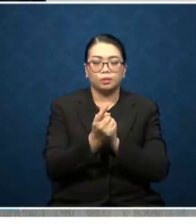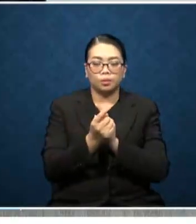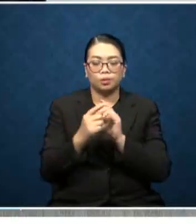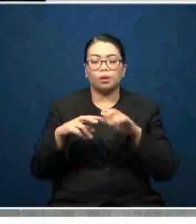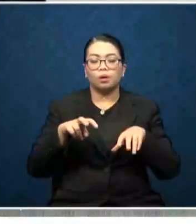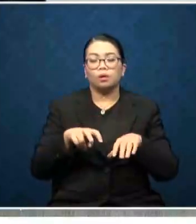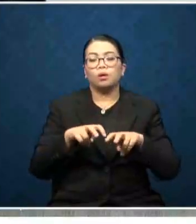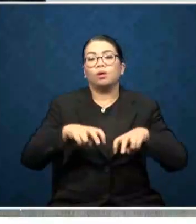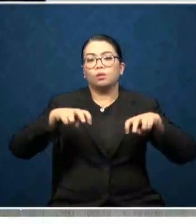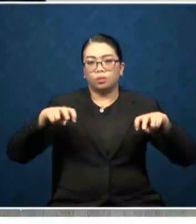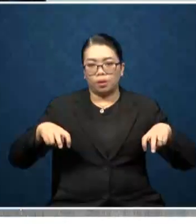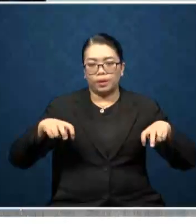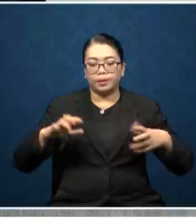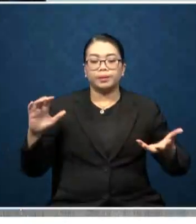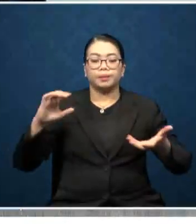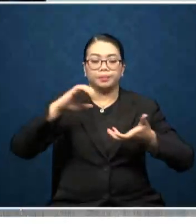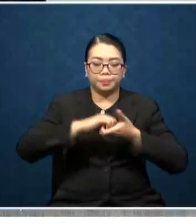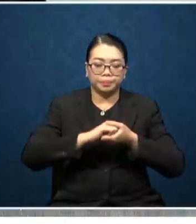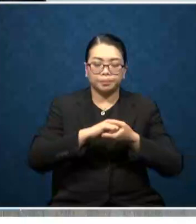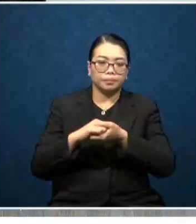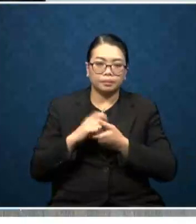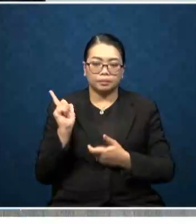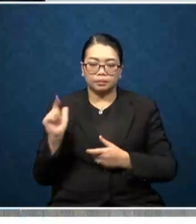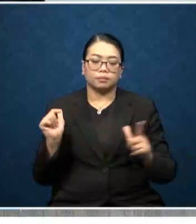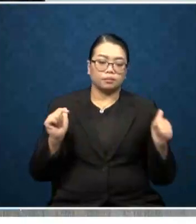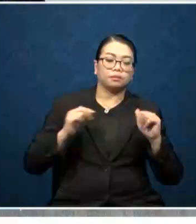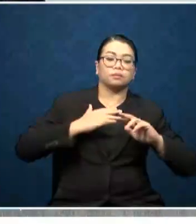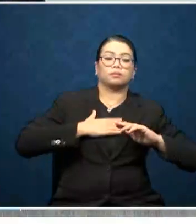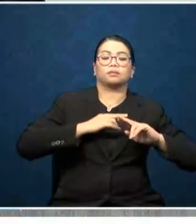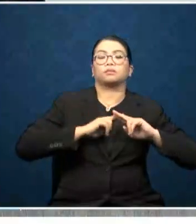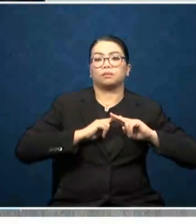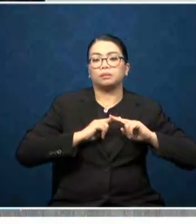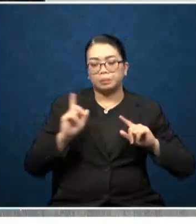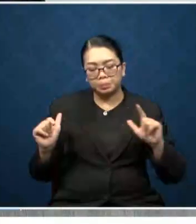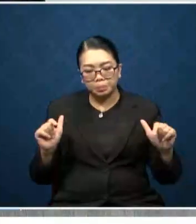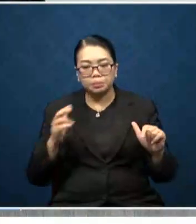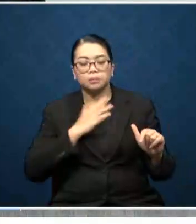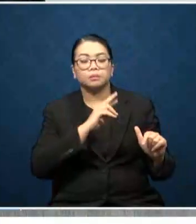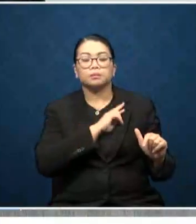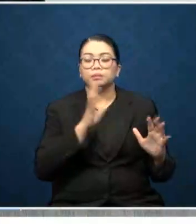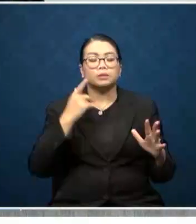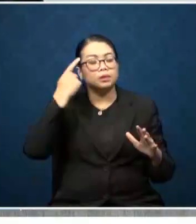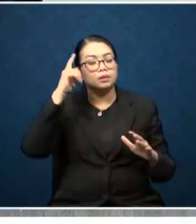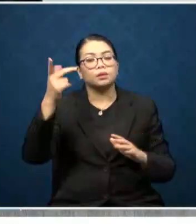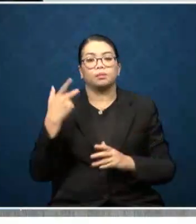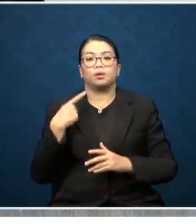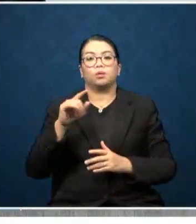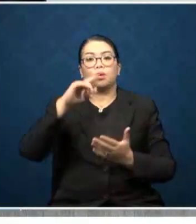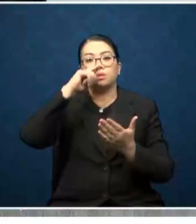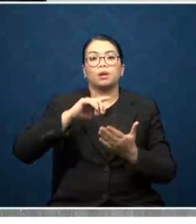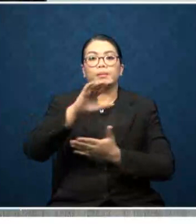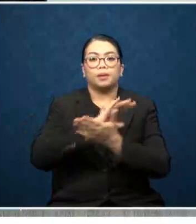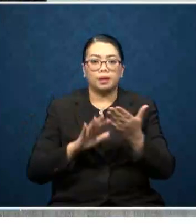้าแล้วก็ทำยังไรอย่ายึดวนหลักของตัวเองยึดโดยหลักของผลประโยชน์ของประเทศชาติขององค์กร